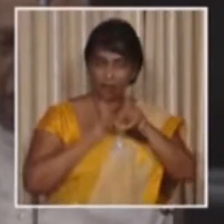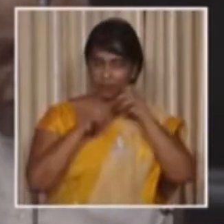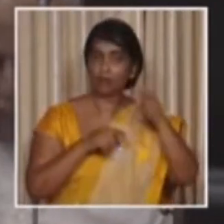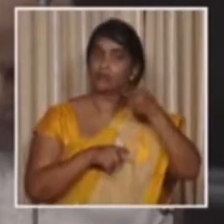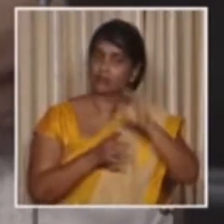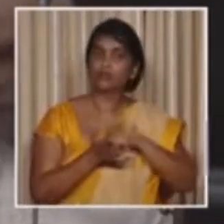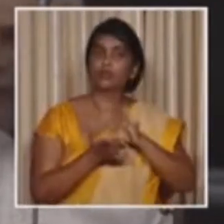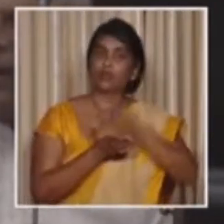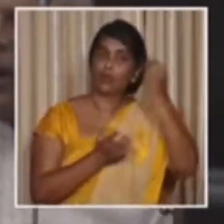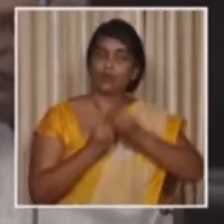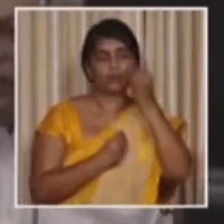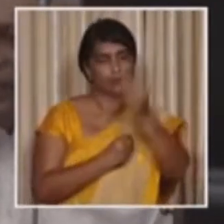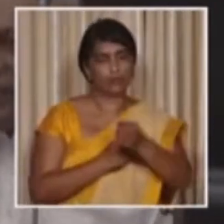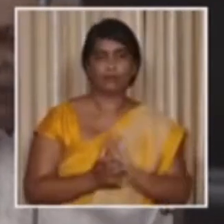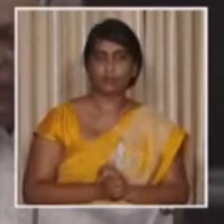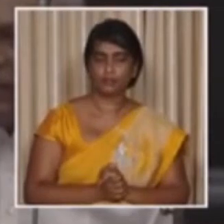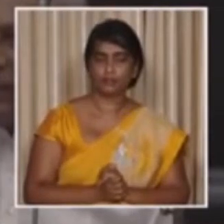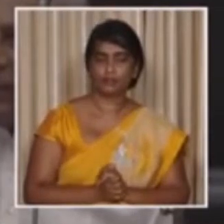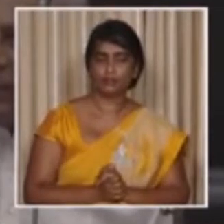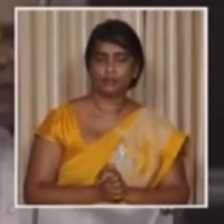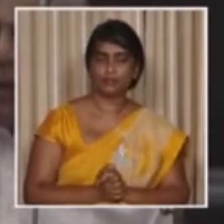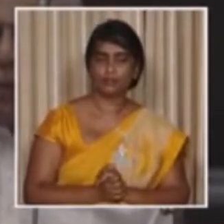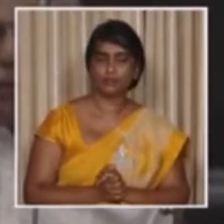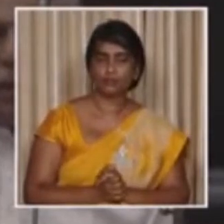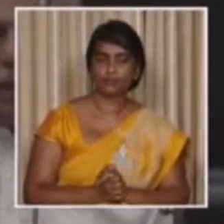එකඟ වෙන්න මං දිනියක් දෙන්න කියන්නම් ආණ්ඩුවට.